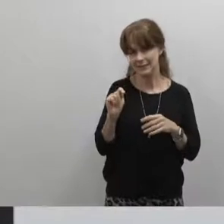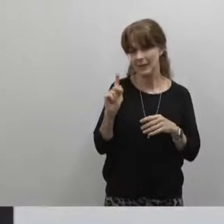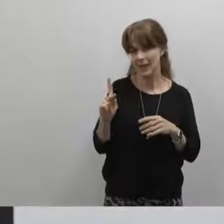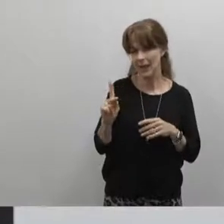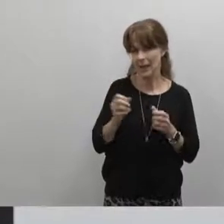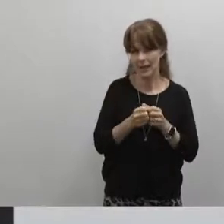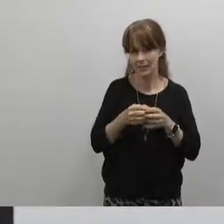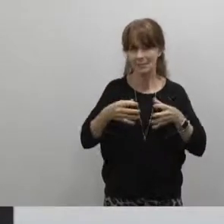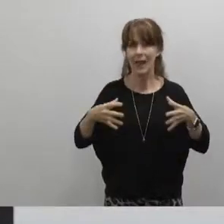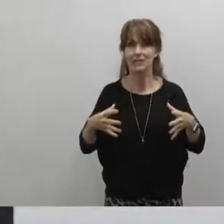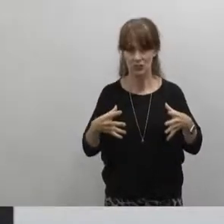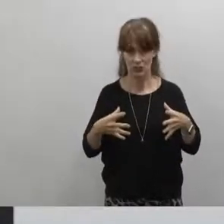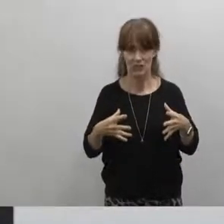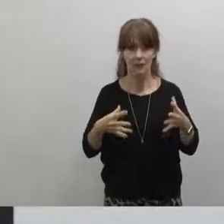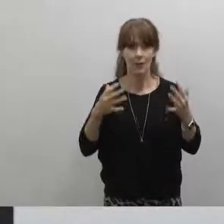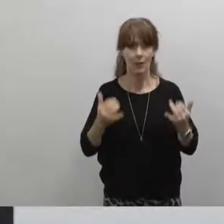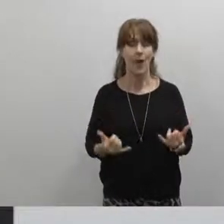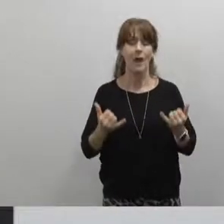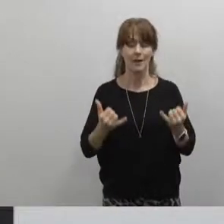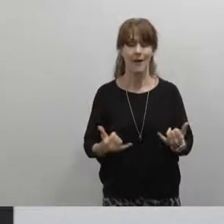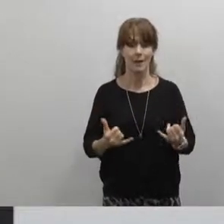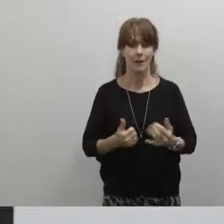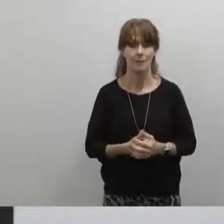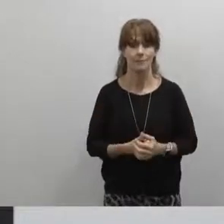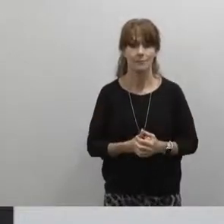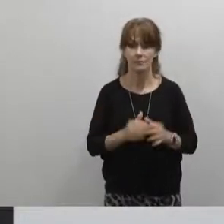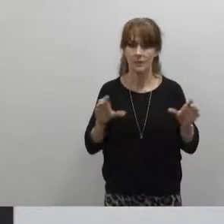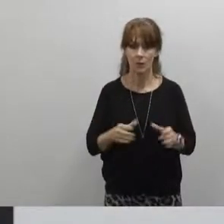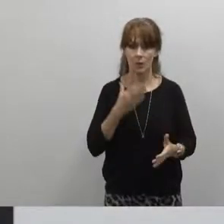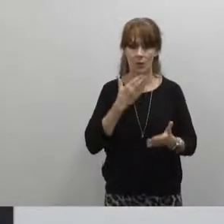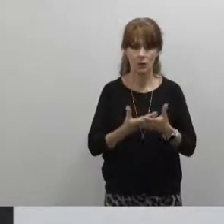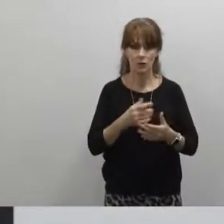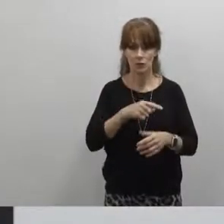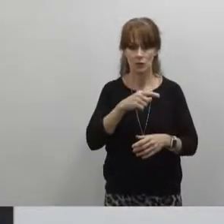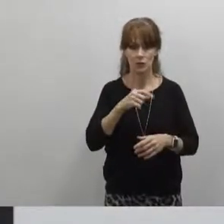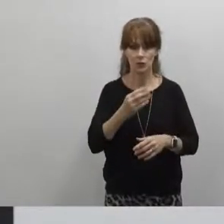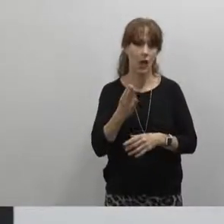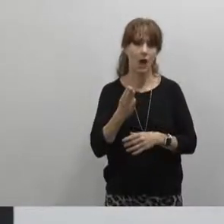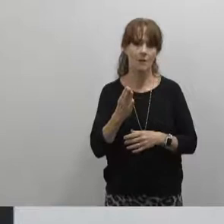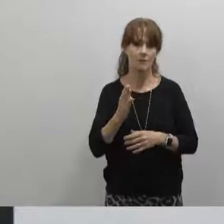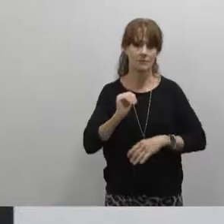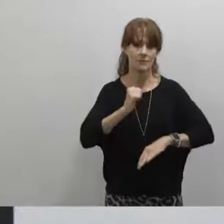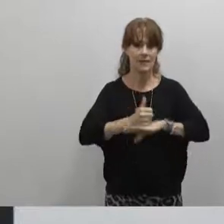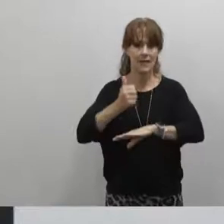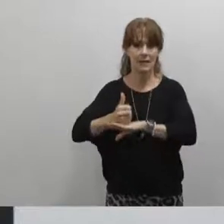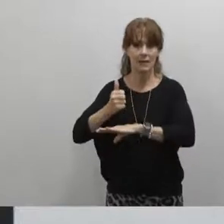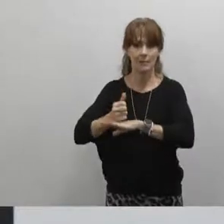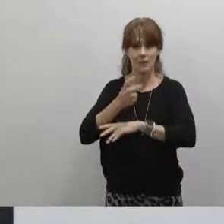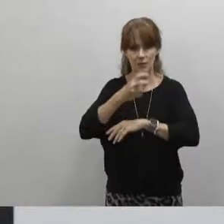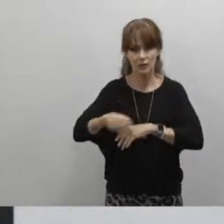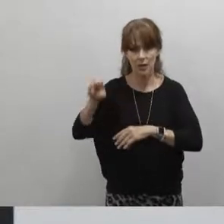ông bình riêng à vì riêng chi kê ông gặp bình riêng à cả chi kê này chi kê